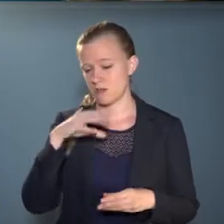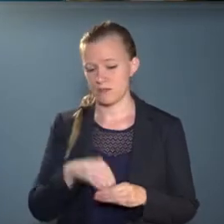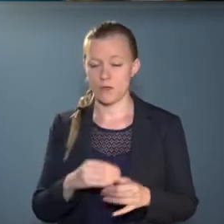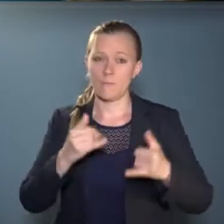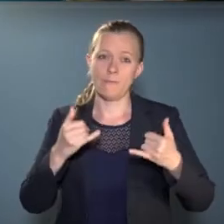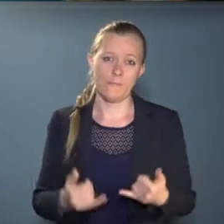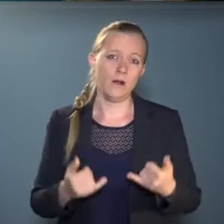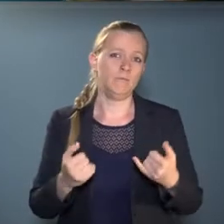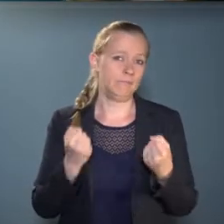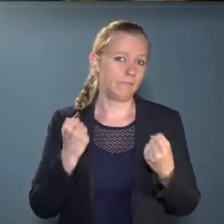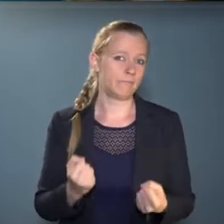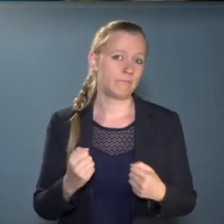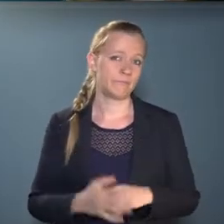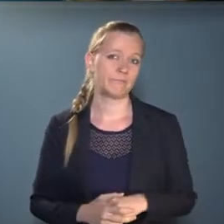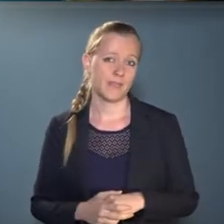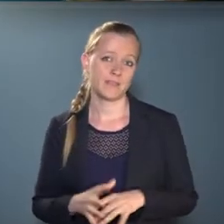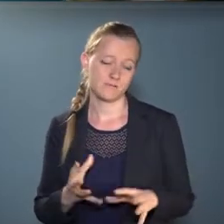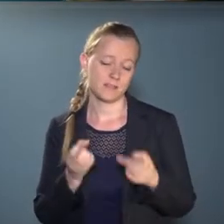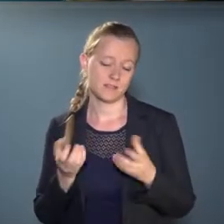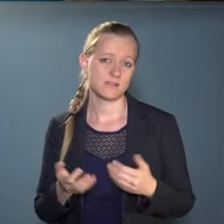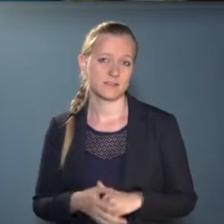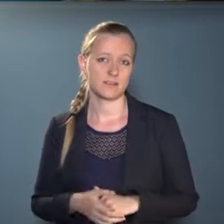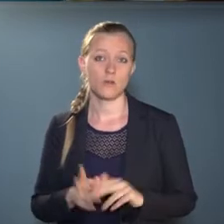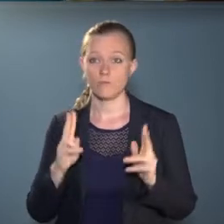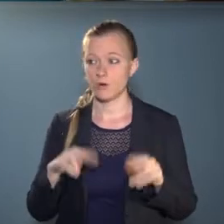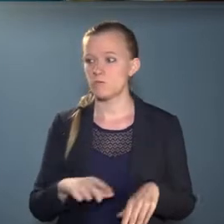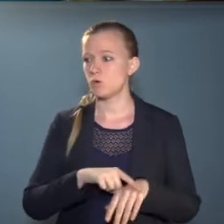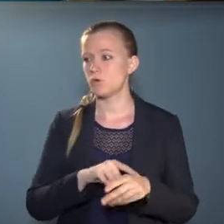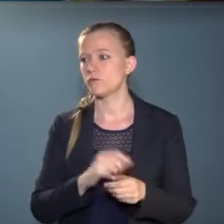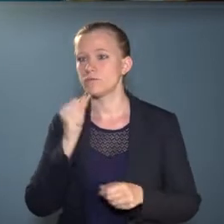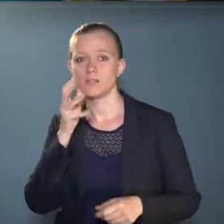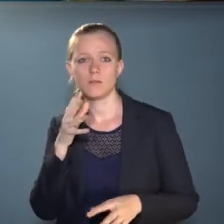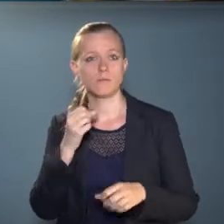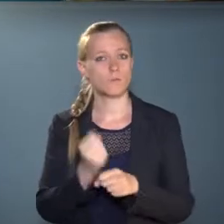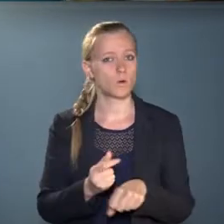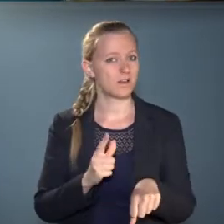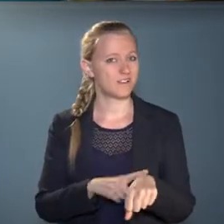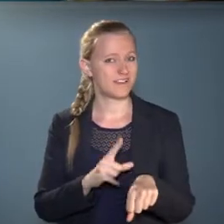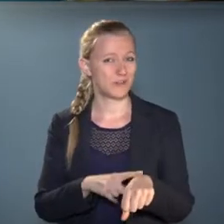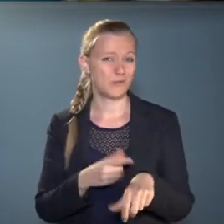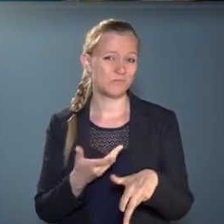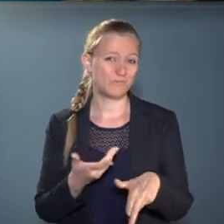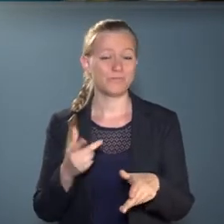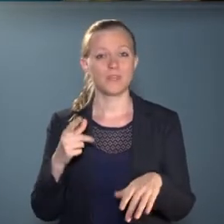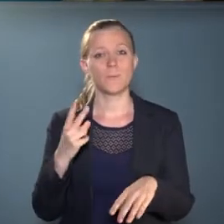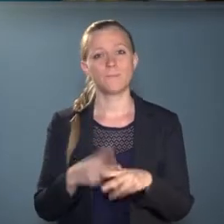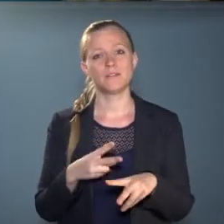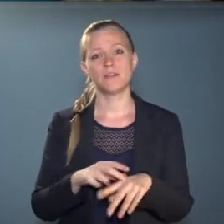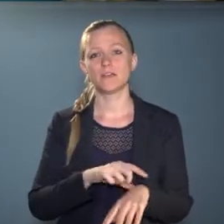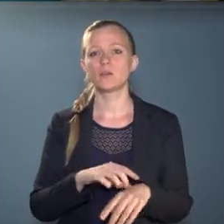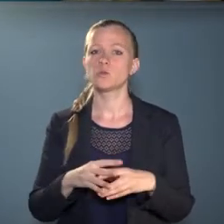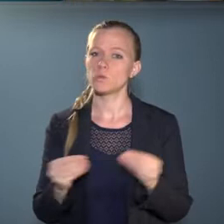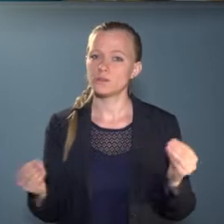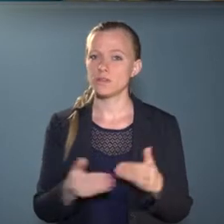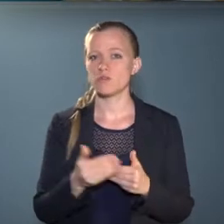azért elég nehéz megszerezni, és valóban az orvosok napi munkaidejébe a beteg gyógyítása mellett ez